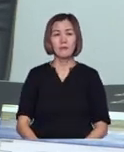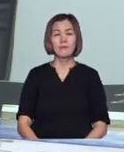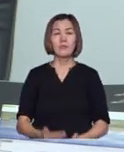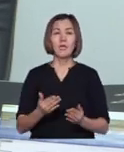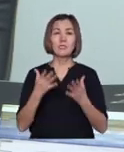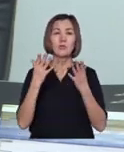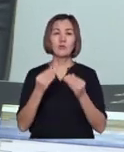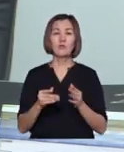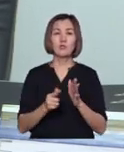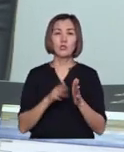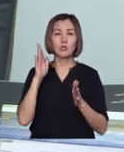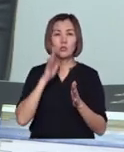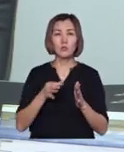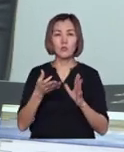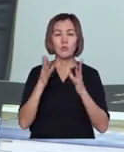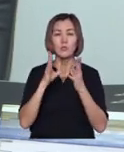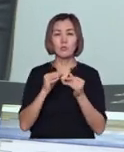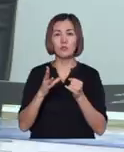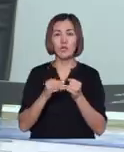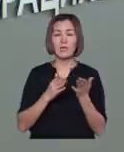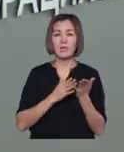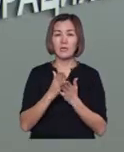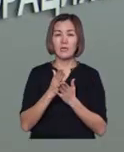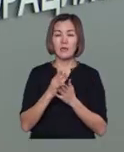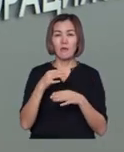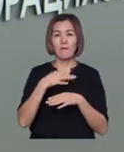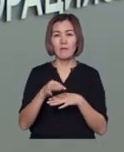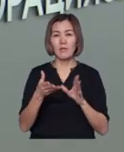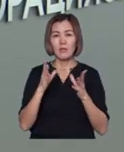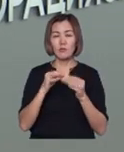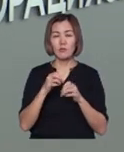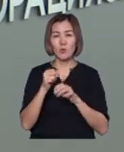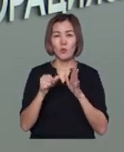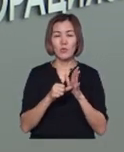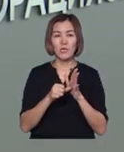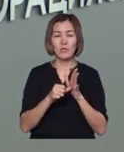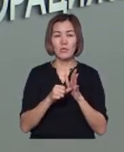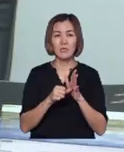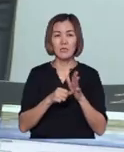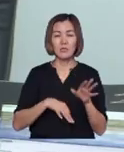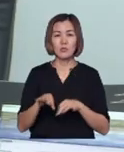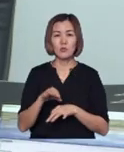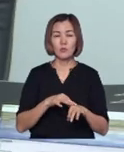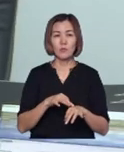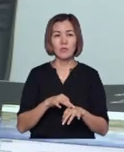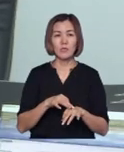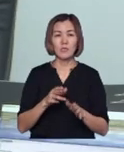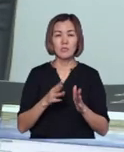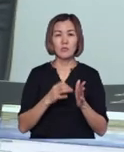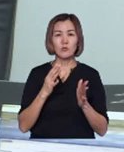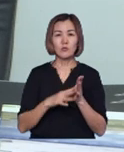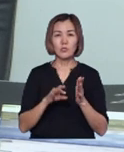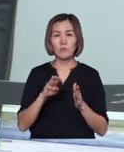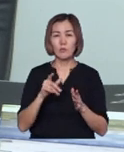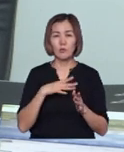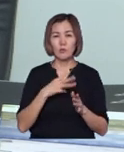Қазіргі таңда Жетісу облысы бойынша аграрлық несие корпорациясының филиалы бойынша 16 жоба 895 миллионға қабылданды. Оның ішінде